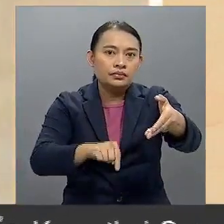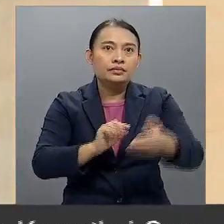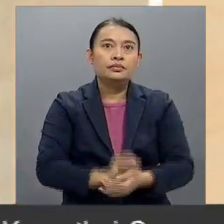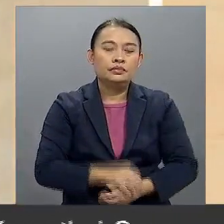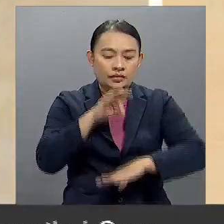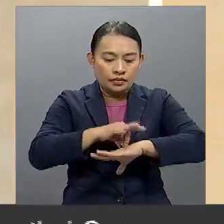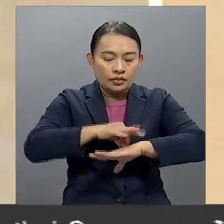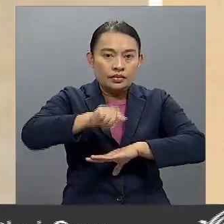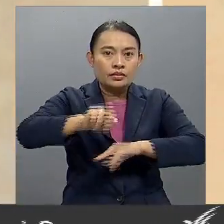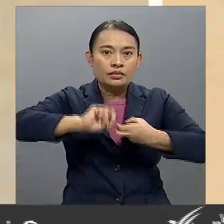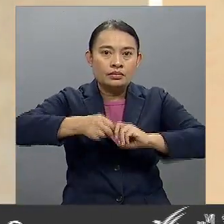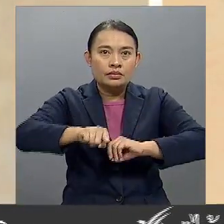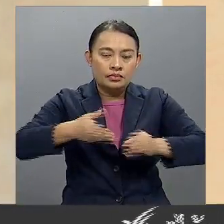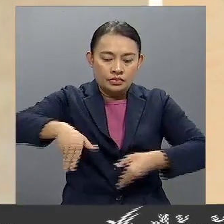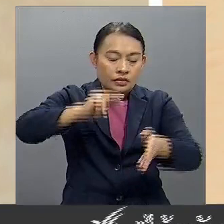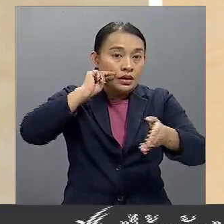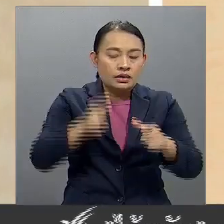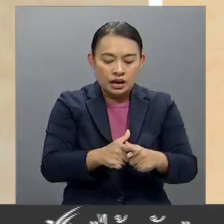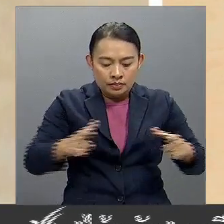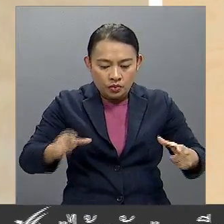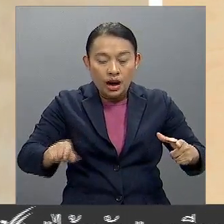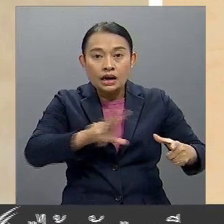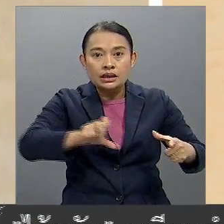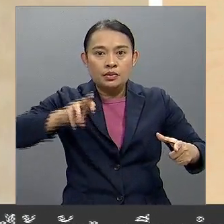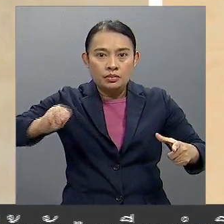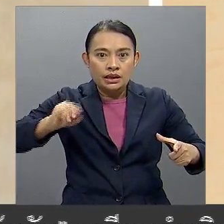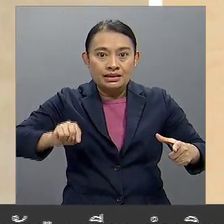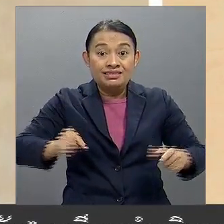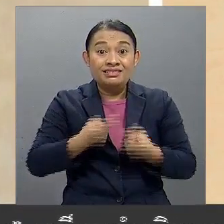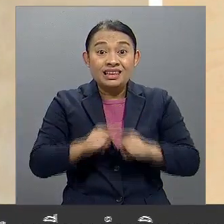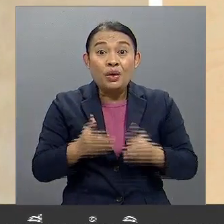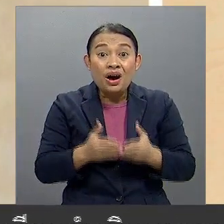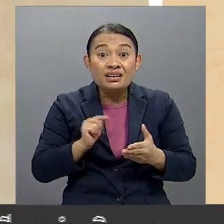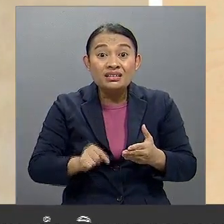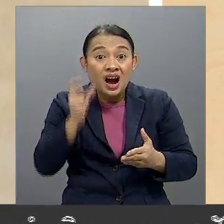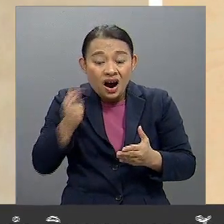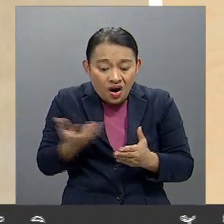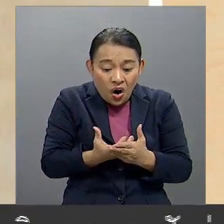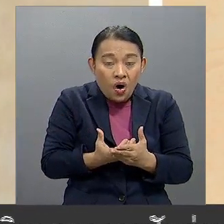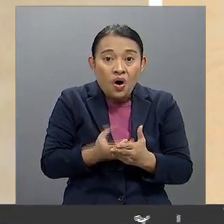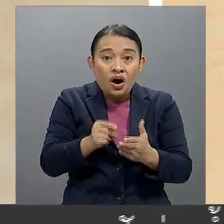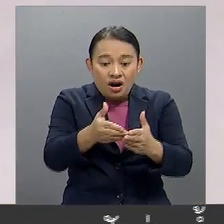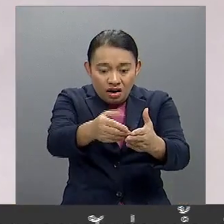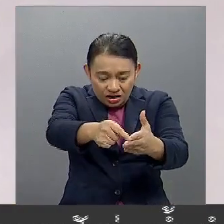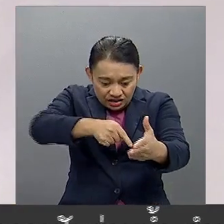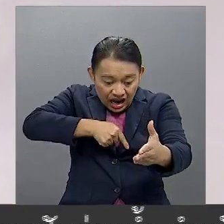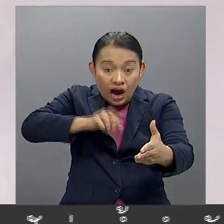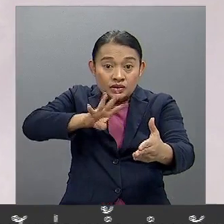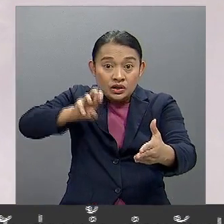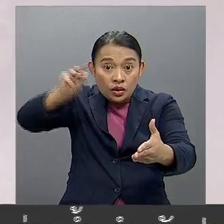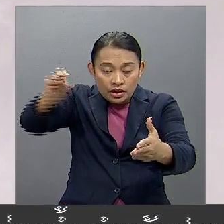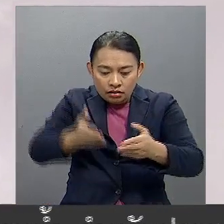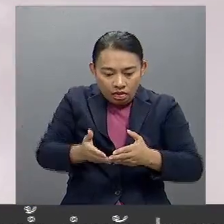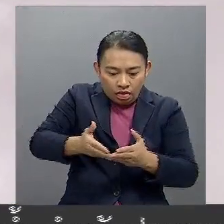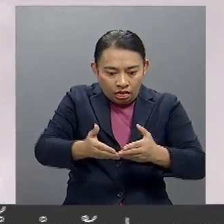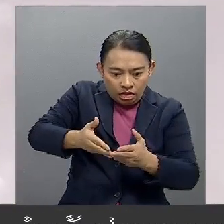ย Jonahคลองมีความกว้าง 300 เมตรแต่ว่เรือนทกกินค้ามีความยาว 400 เมตรเสียการคบคลุประกอบกบมีลมกระโช